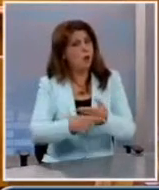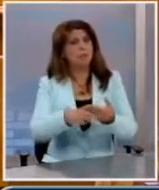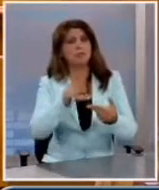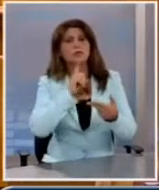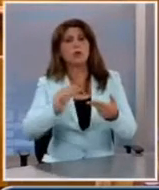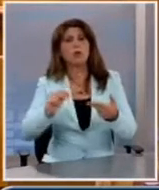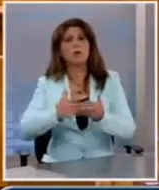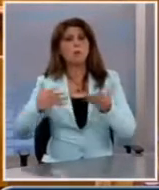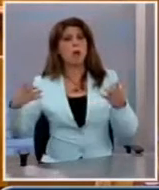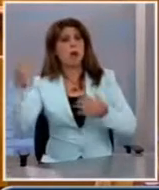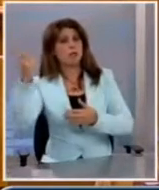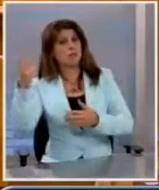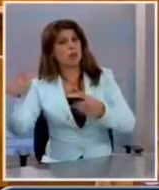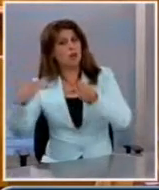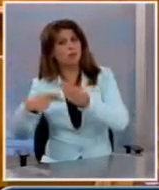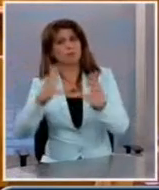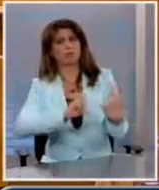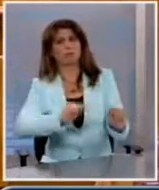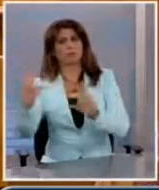τα ξέρει αυτά ο ελληνικός λαός.